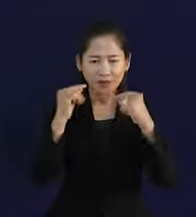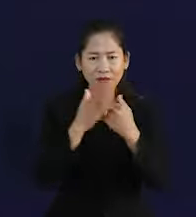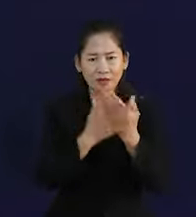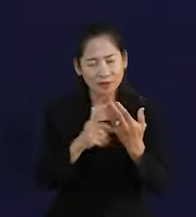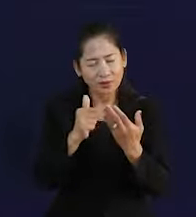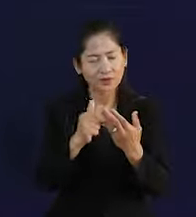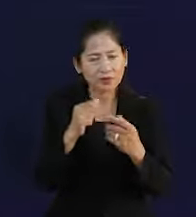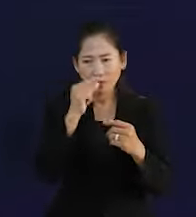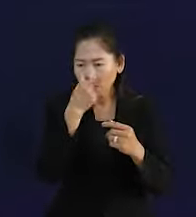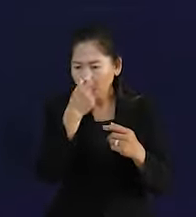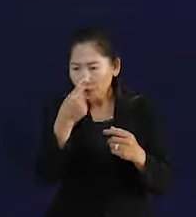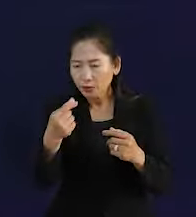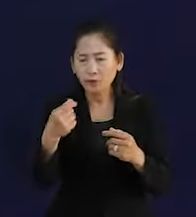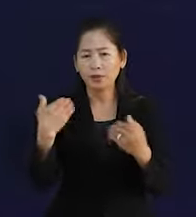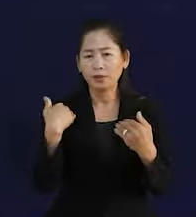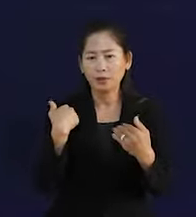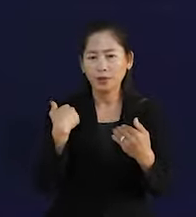ងច្រមុះស្រួច